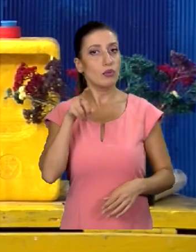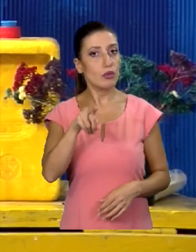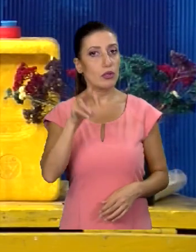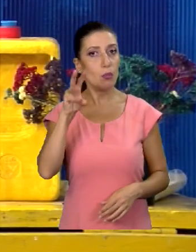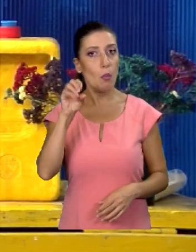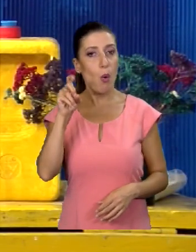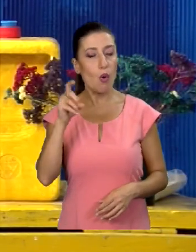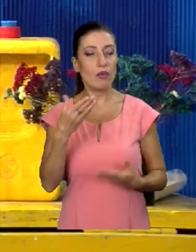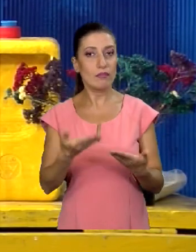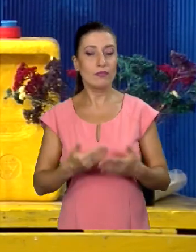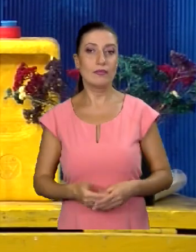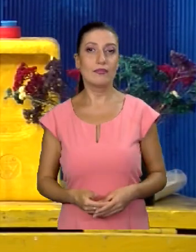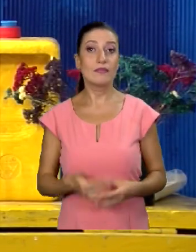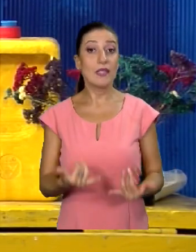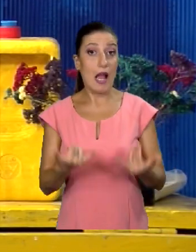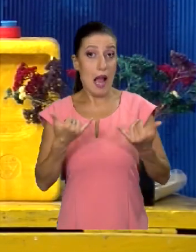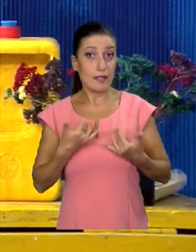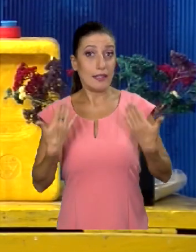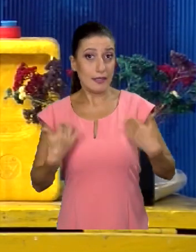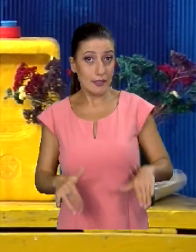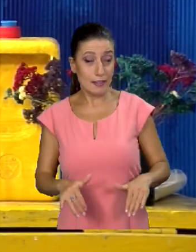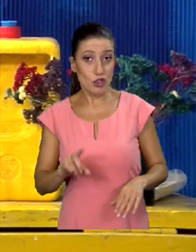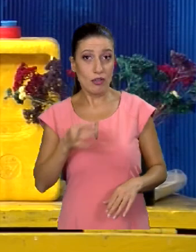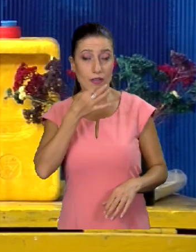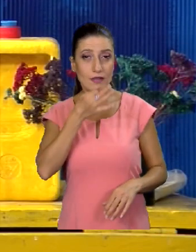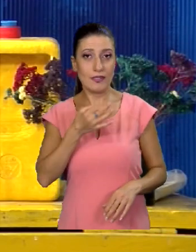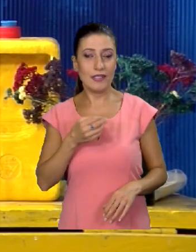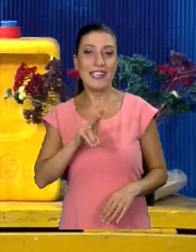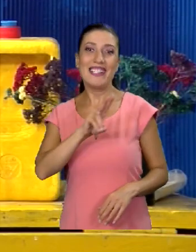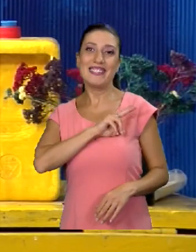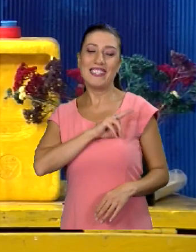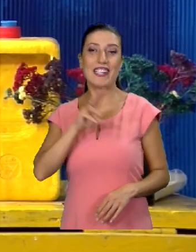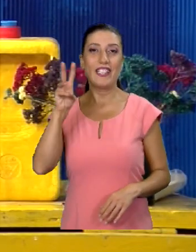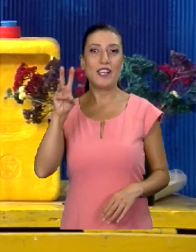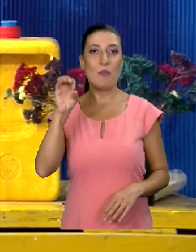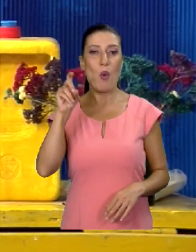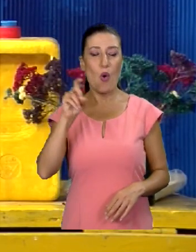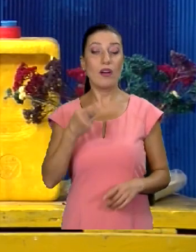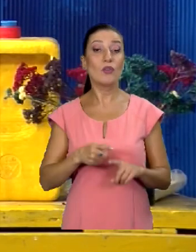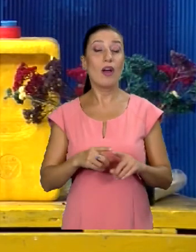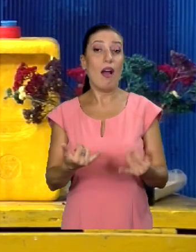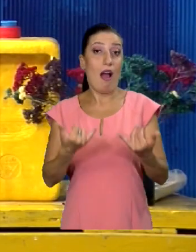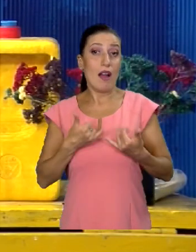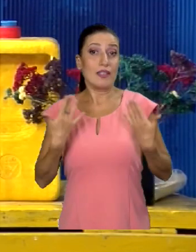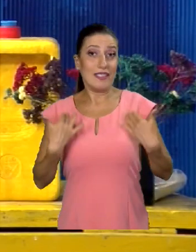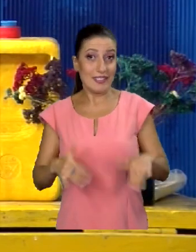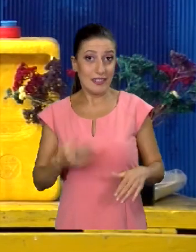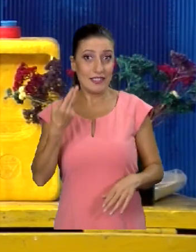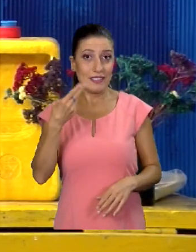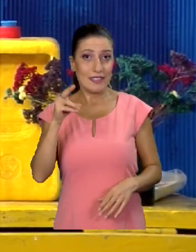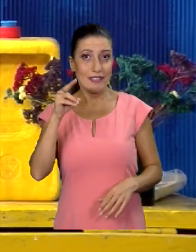Ես կասեի, հարգեցիր, ինչ կասեիր ասա։ Սիրելի մոխ։ Այո, դե որ հարգեցիր ինձ